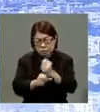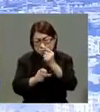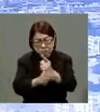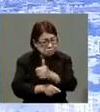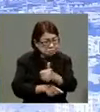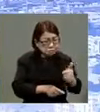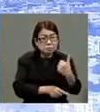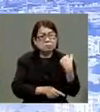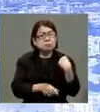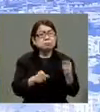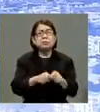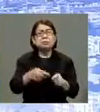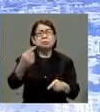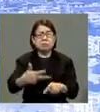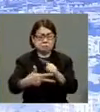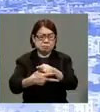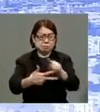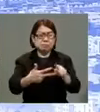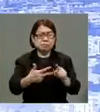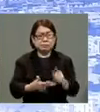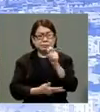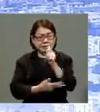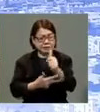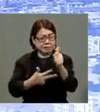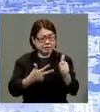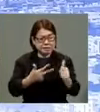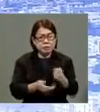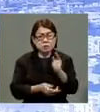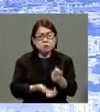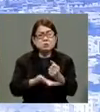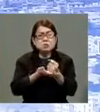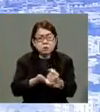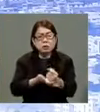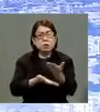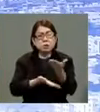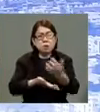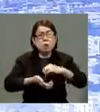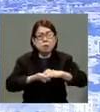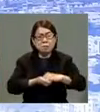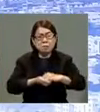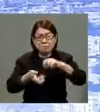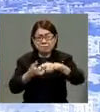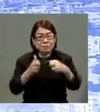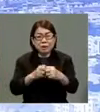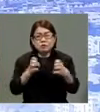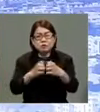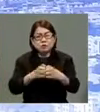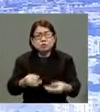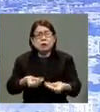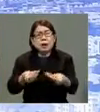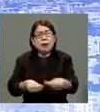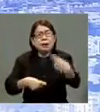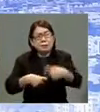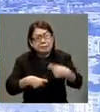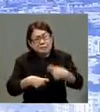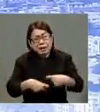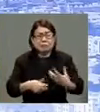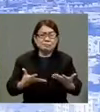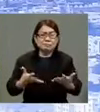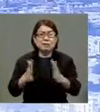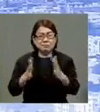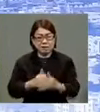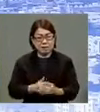นี้ก็เป็นเรื่องที่ต้องขอความร่วมมือแล้วก็ไม่ได้ให้ท่านต้องยุ่งยากอะไรเลยนะครับเดี๋ยวผมเอาหน้าจอขึ้นม